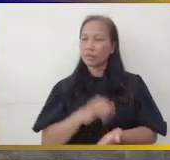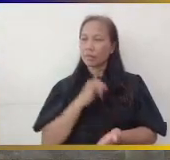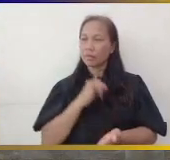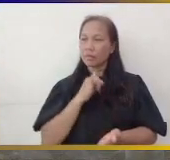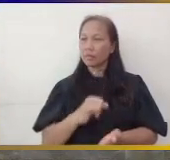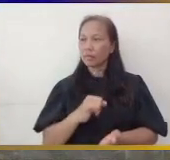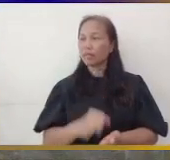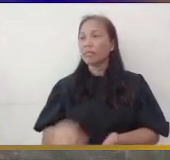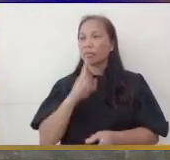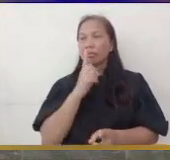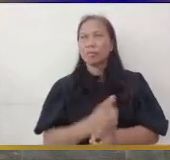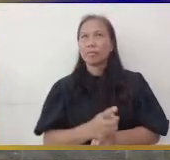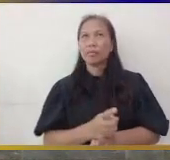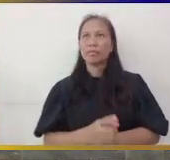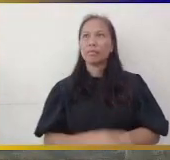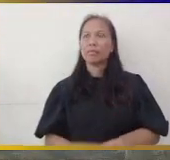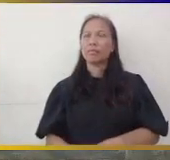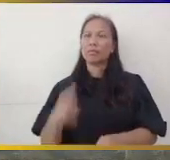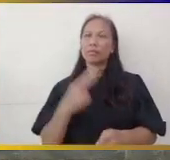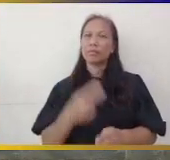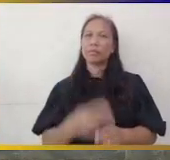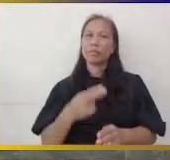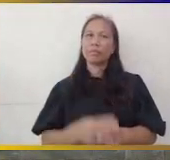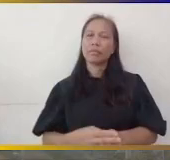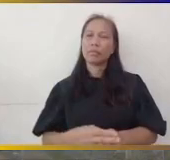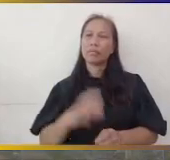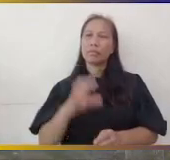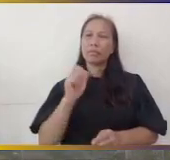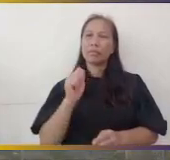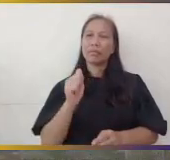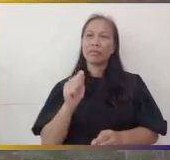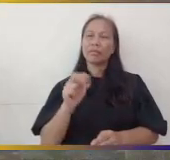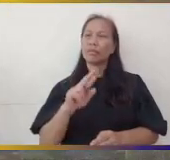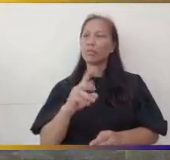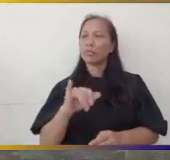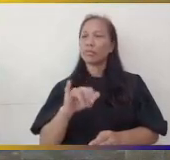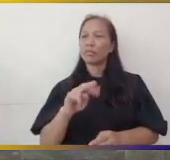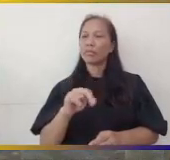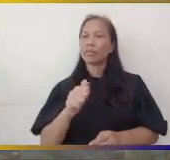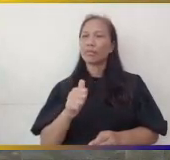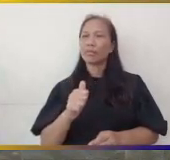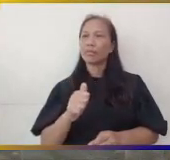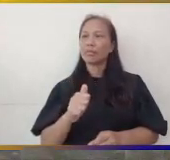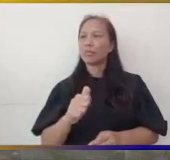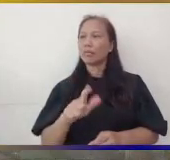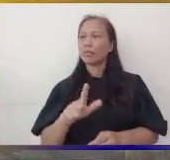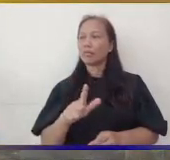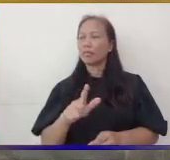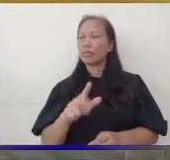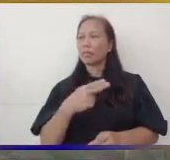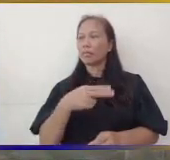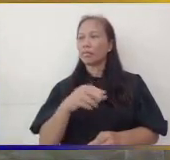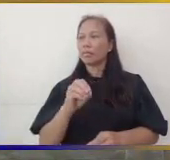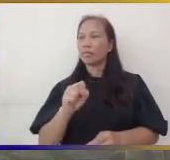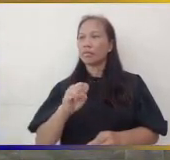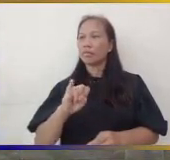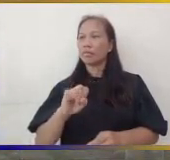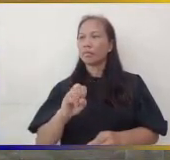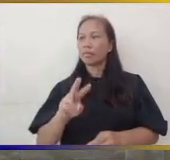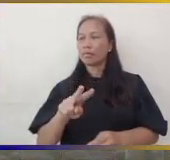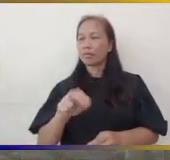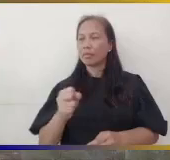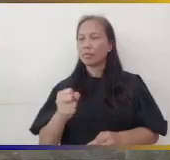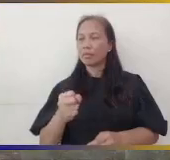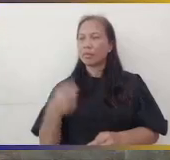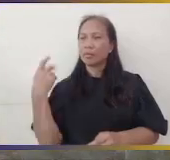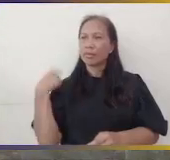hus and the reason kung bakit may reformers dahil sa pananampalataya ng Baptist Kaya nga po nagkaroon sila ng sanga